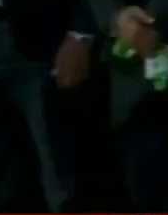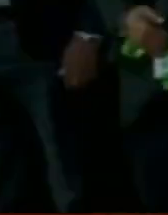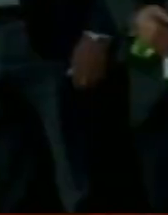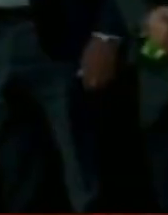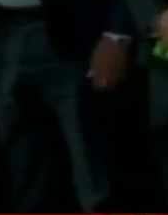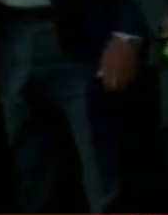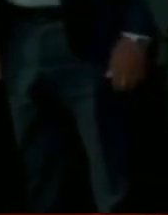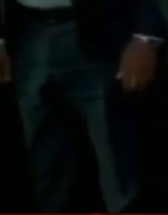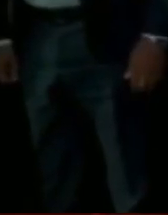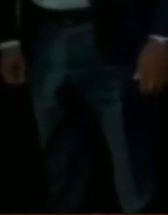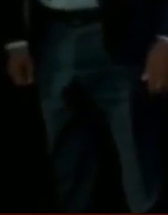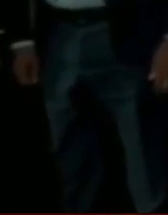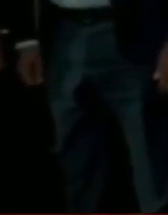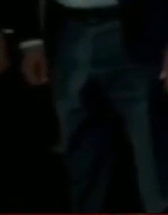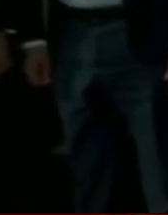تفضلوا استريح.